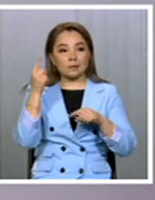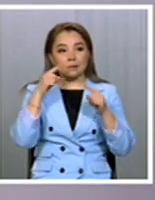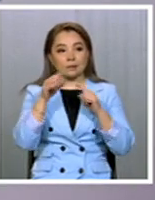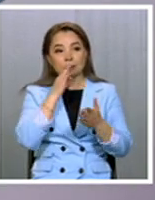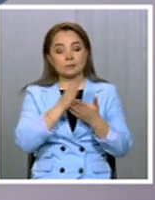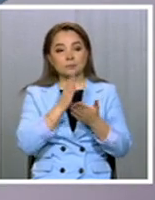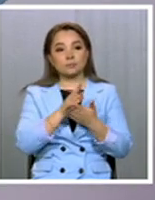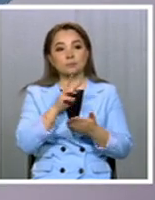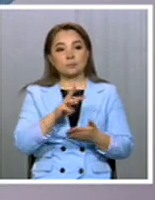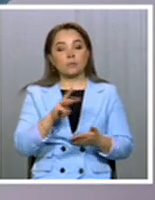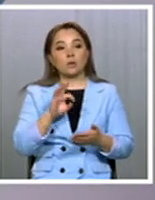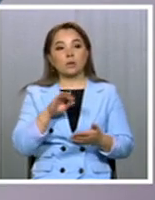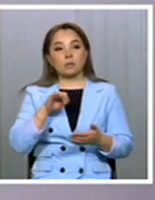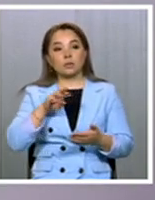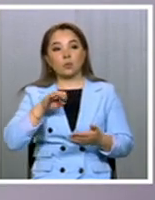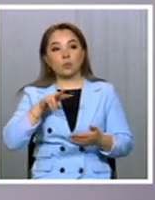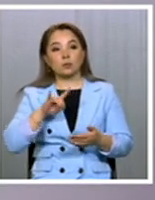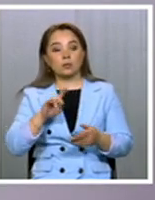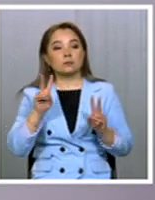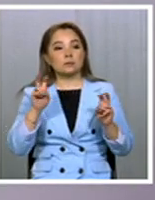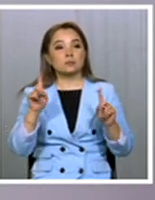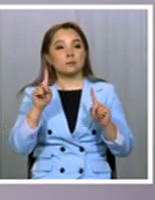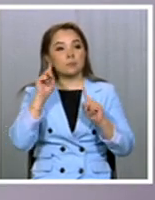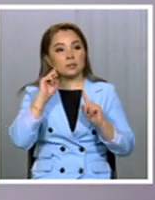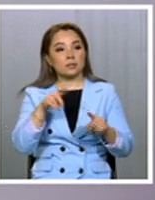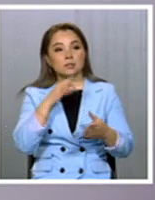Махамбет Өтемісұлы туралы не білесіз?